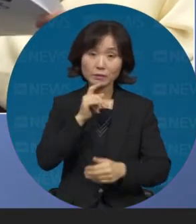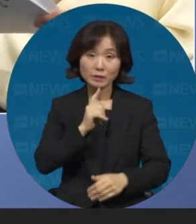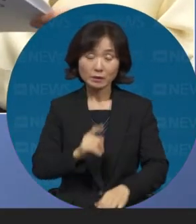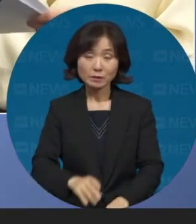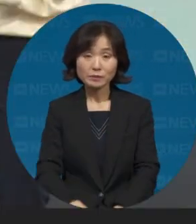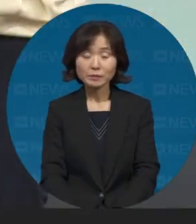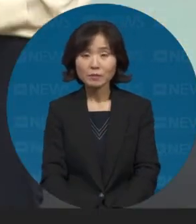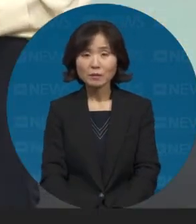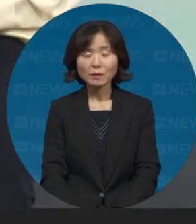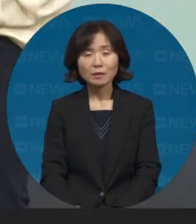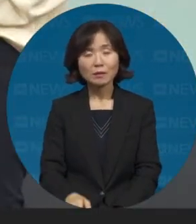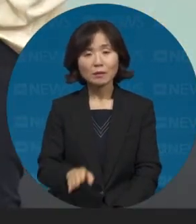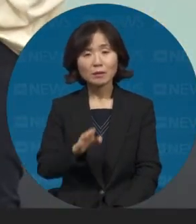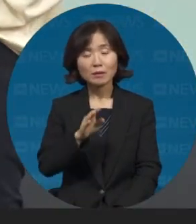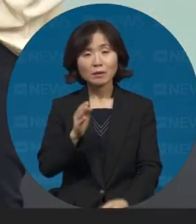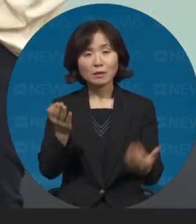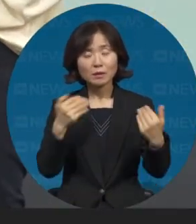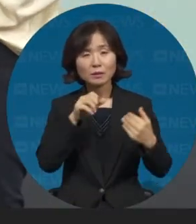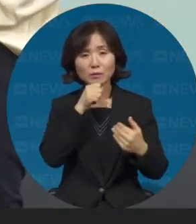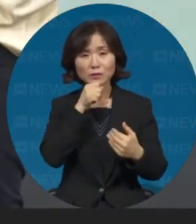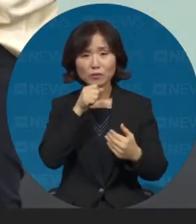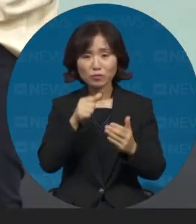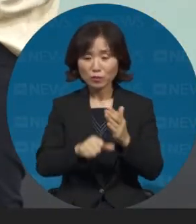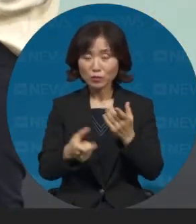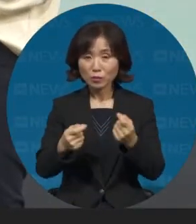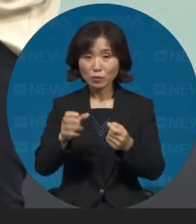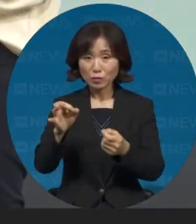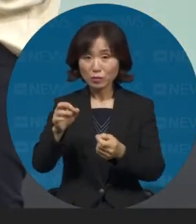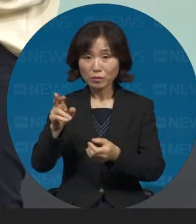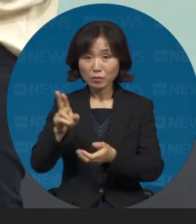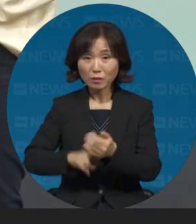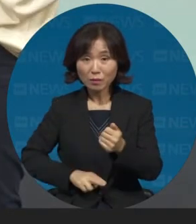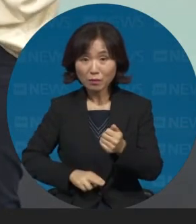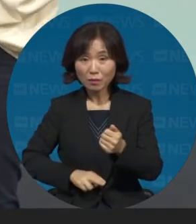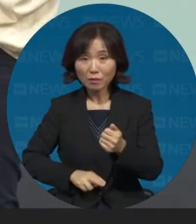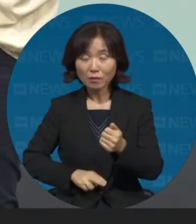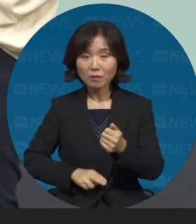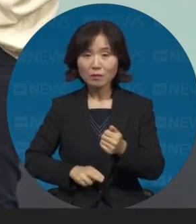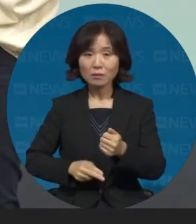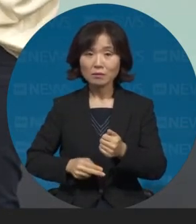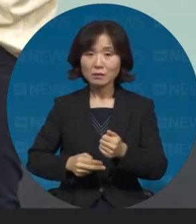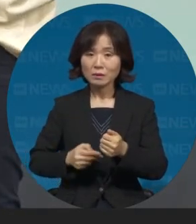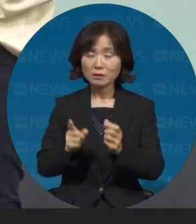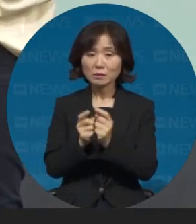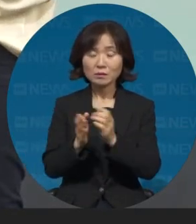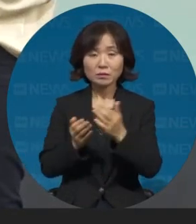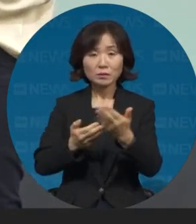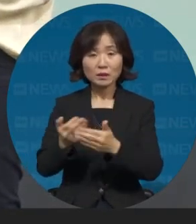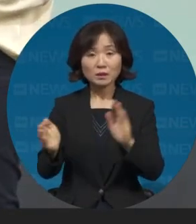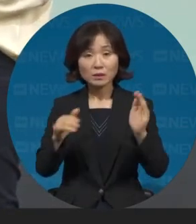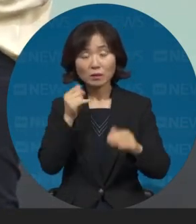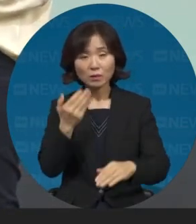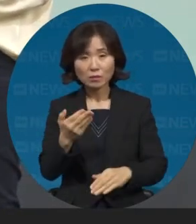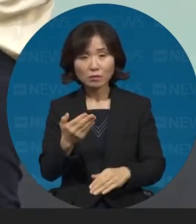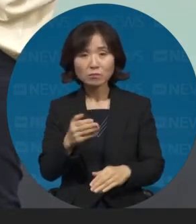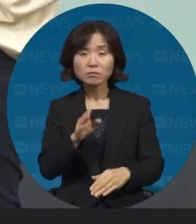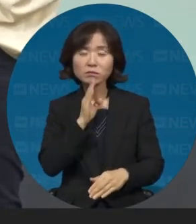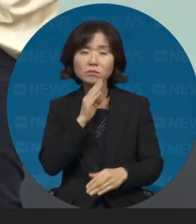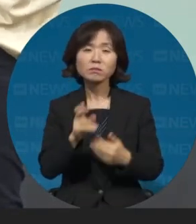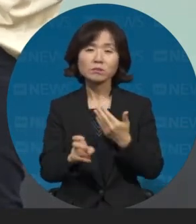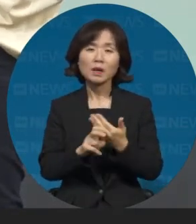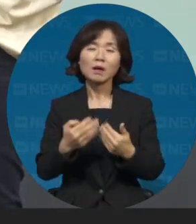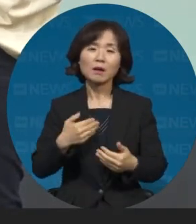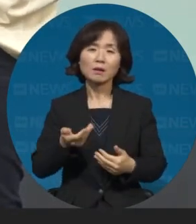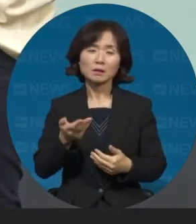이 학점이 진짜 이렇게 물건처럼 이렇게 돈 받고 파는 게 아닌데 실제로 거래를 한 학생들도 있었나 보죠? 네, 불법인 줄 알면서도 이